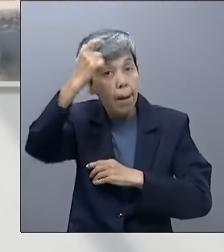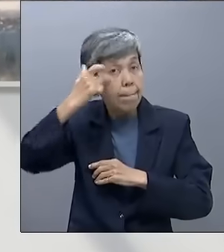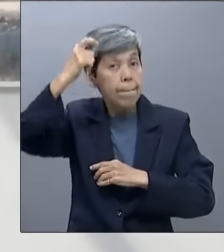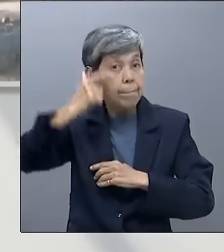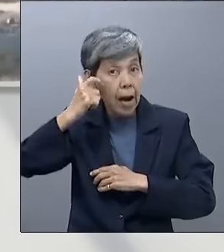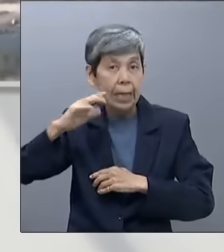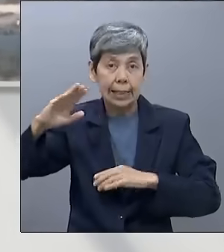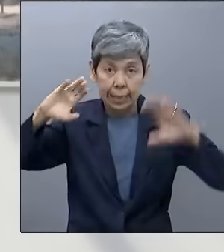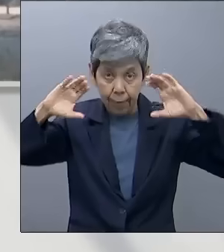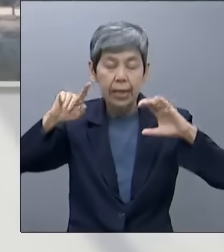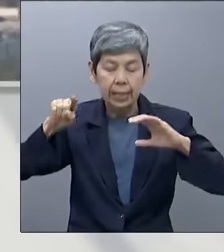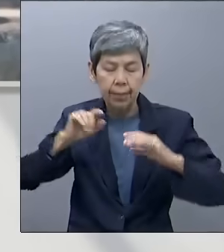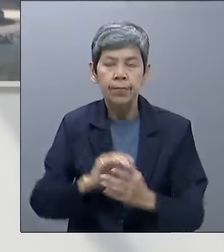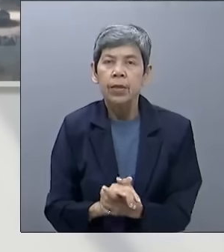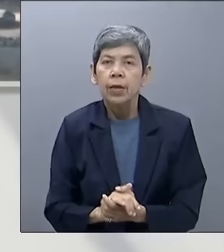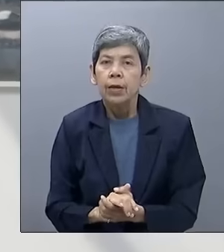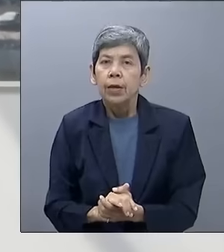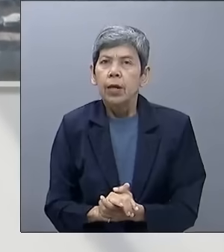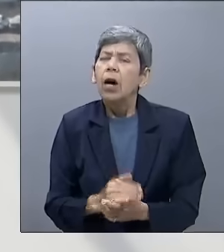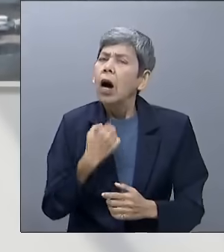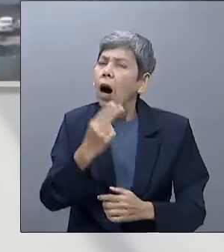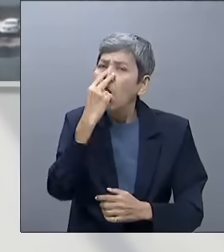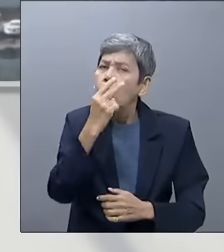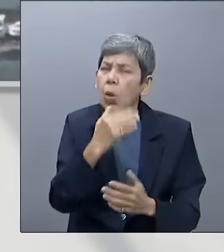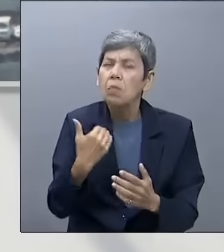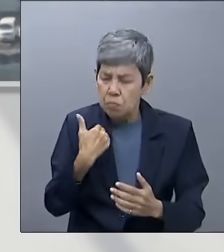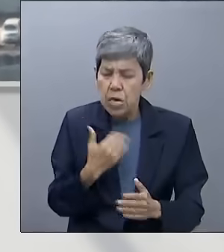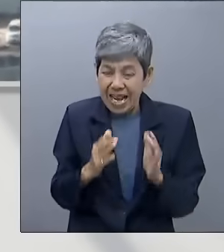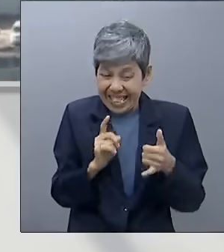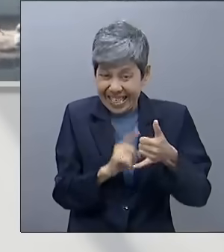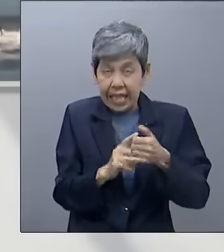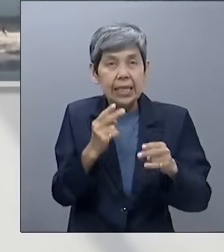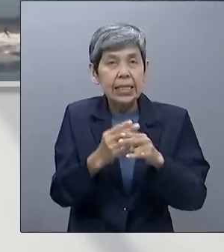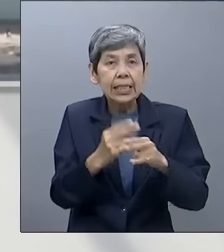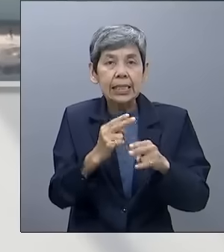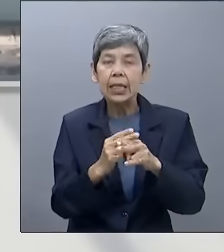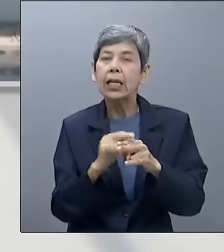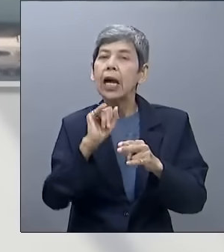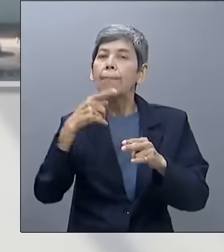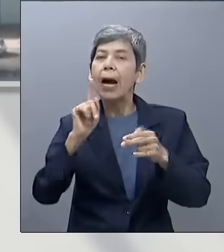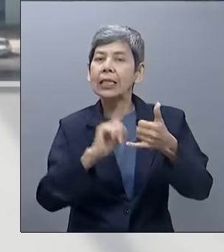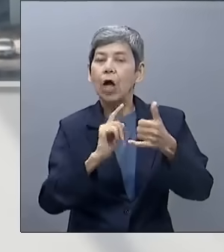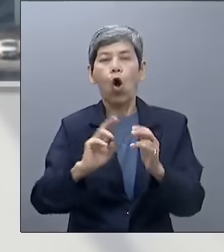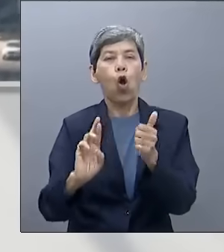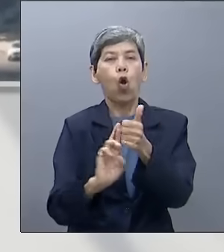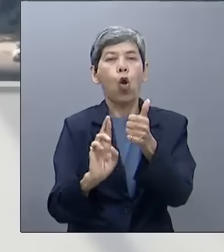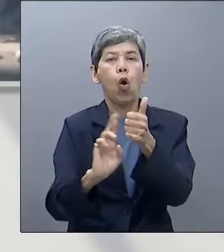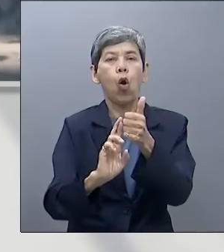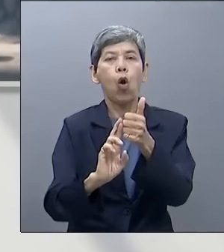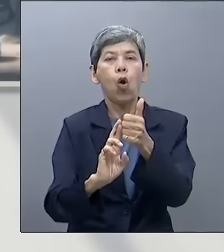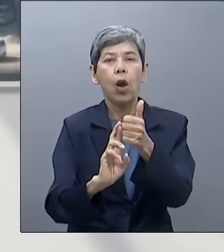2500นั่นเองค่ะแต่ทีนี้ก็มีคนนึงชื่อว่านายไปโซเฉินนะคะเป็นรองผู้บัญชาการ